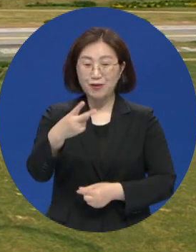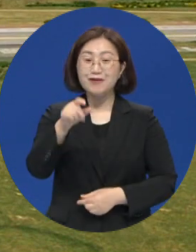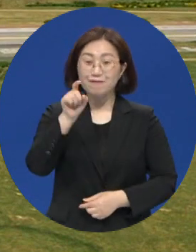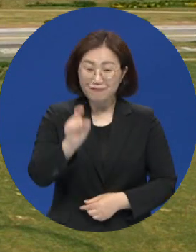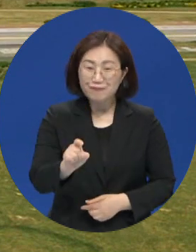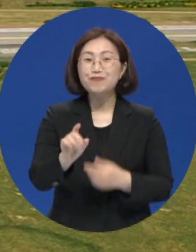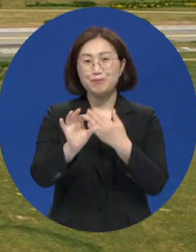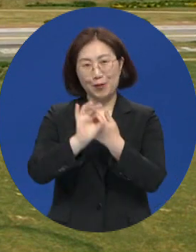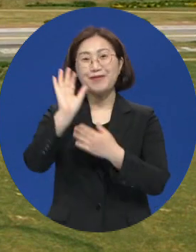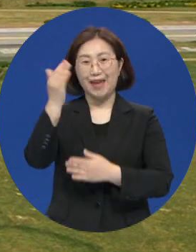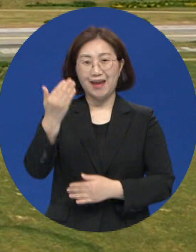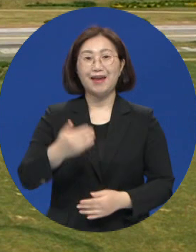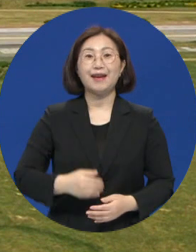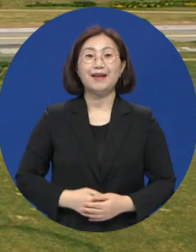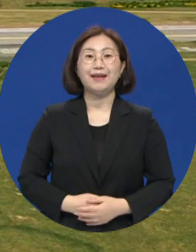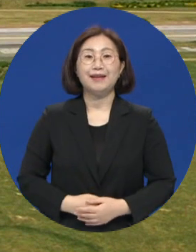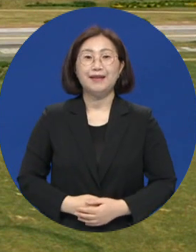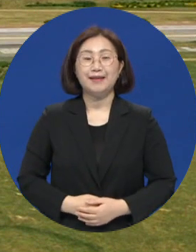만 하면 됩니다